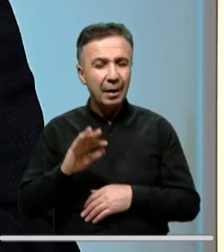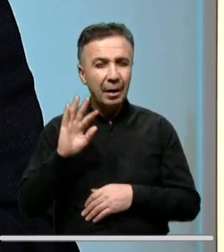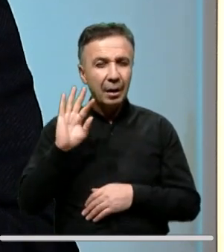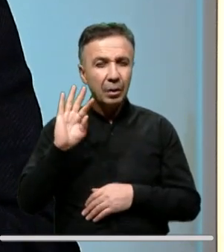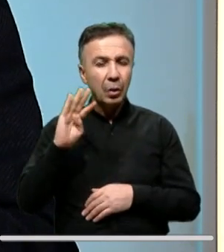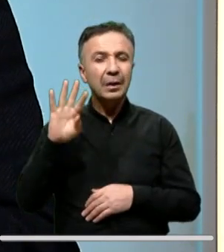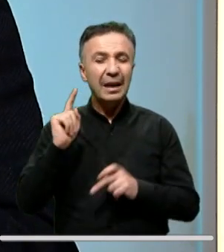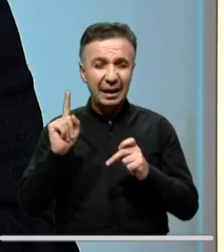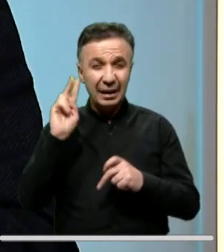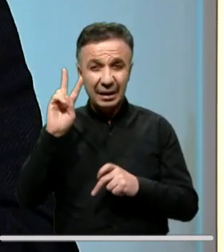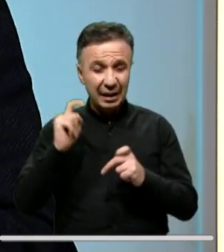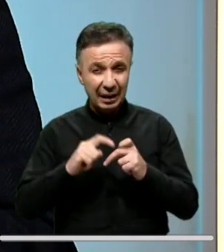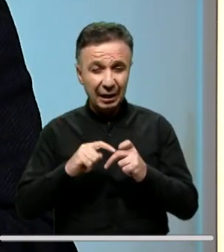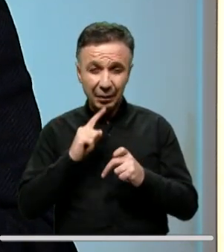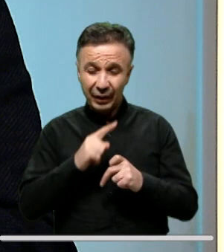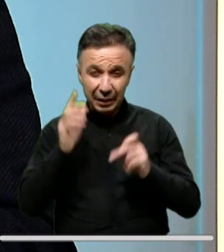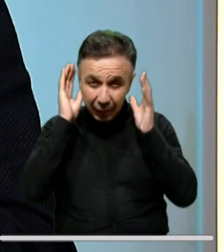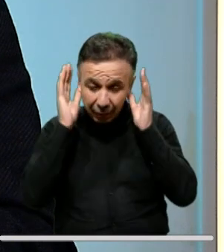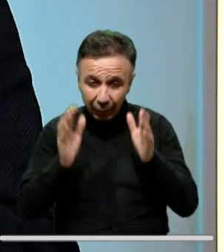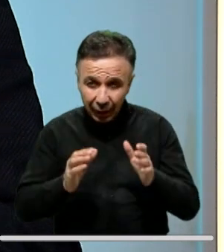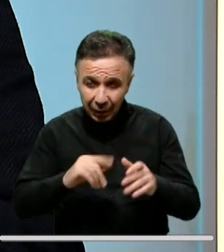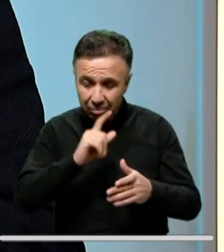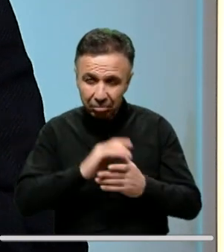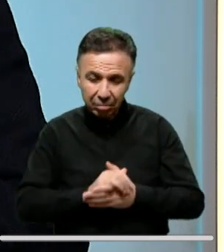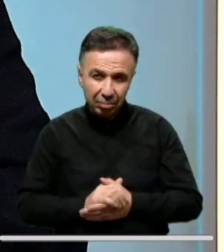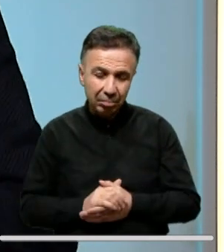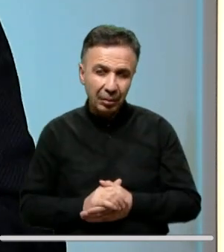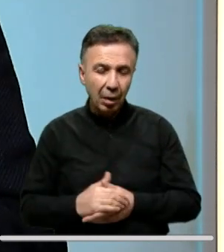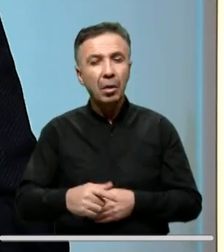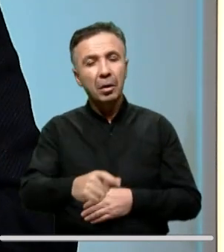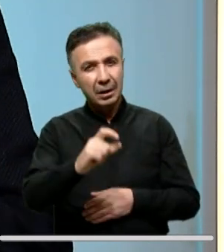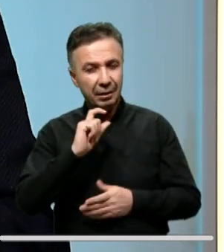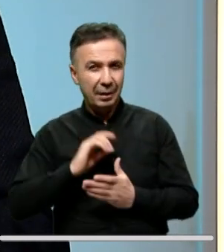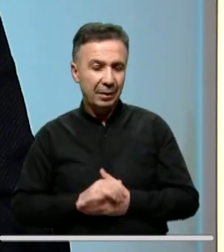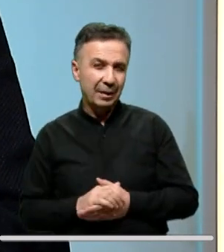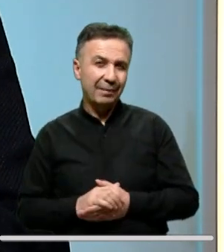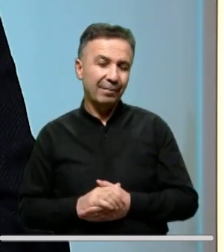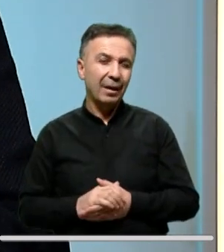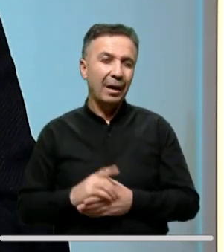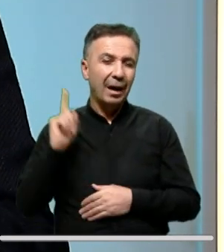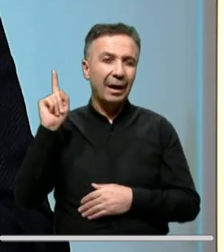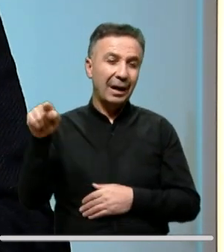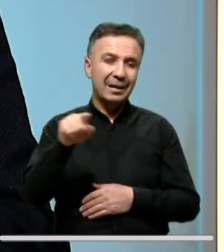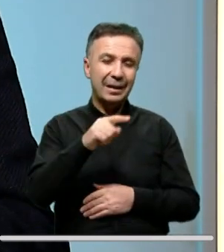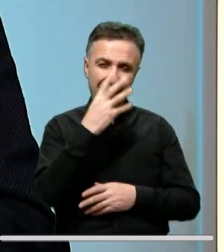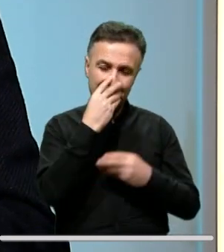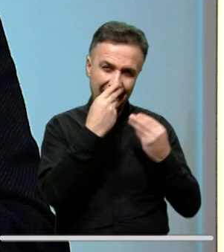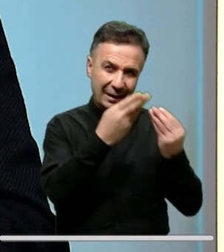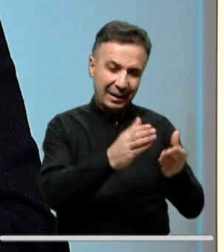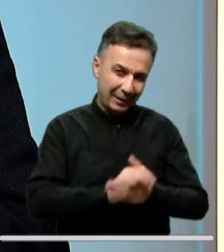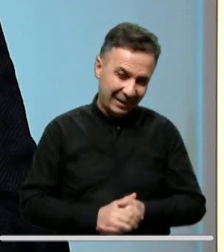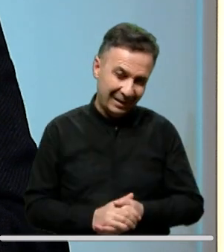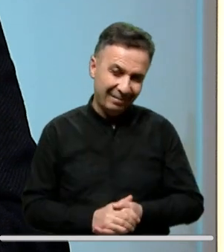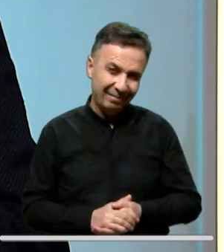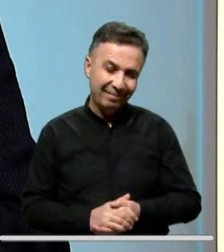kılsak diyor ki ben bunu daha önce peygambere sormuştum aleyhissalatü vesselam'a. O da şöyle demişti diyor. Allah'ın bu size ikramıdır. Onun ikramını geri